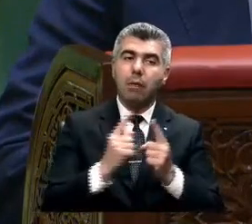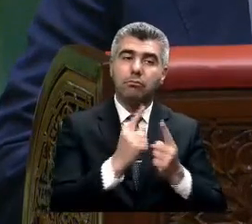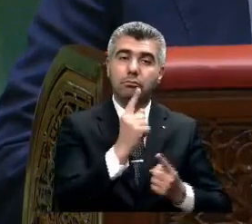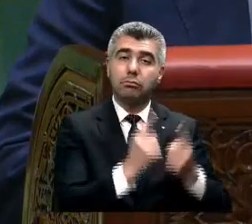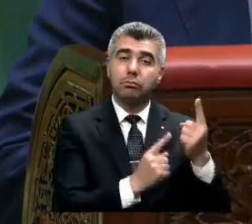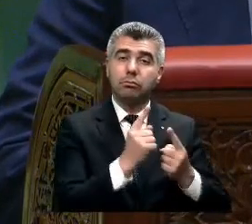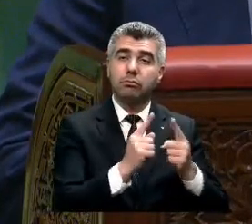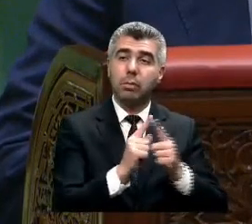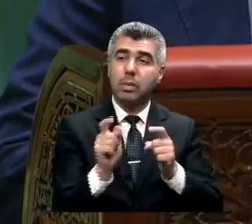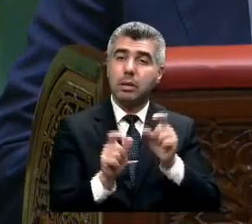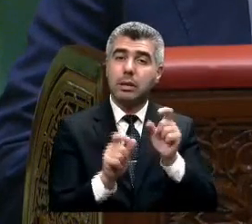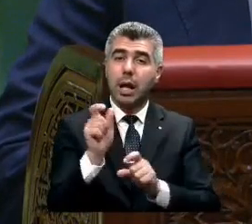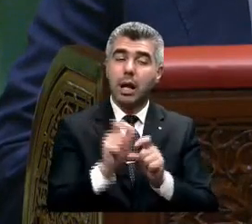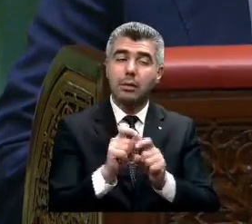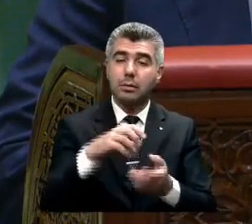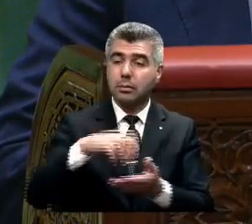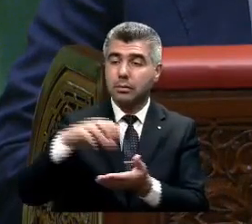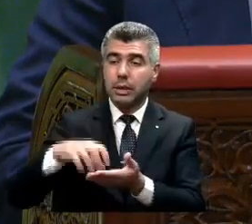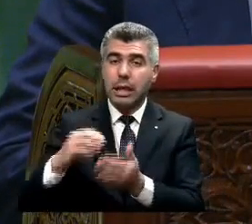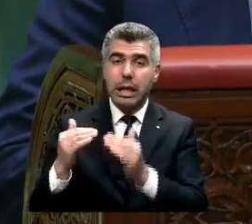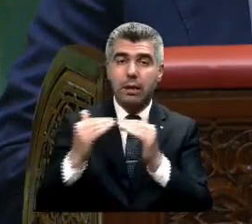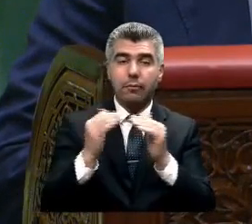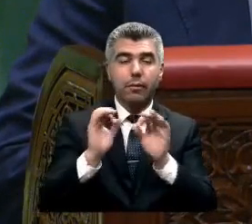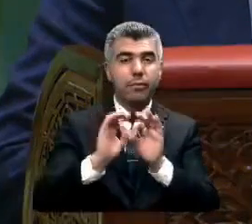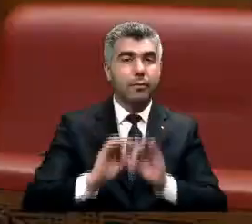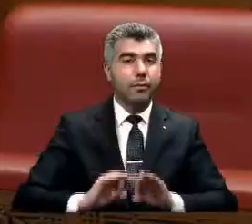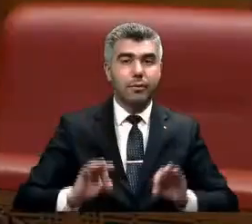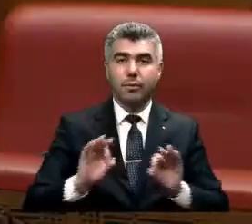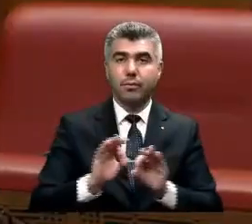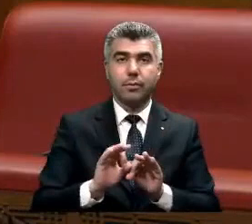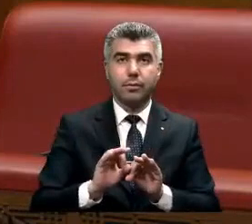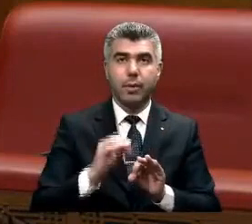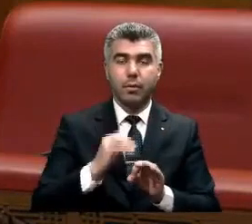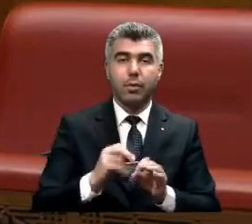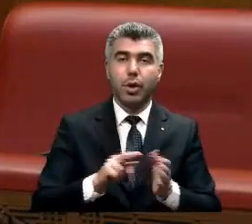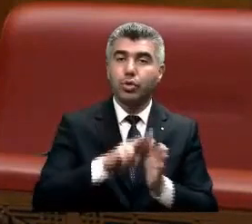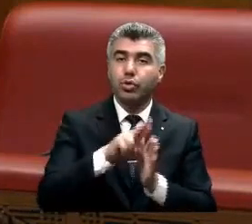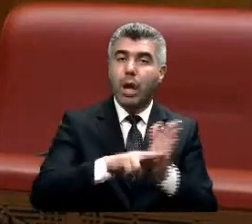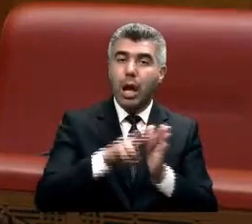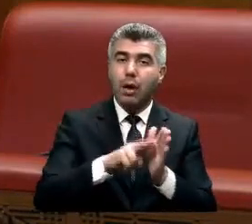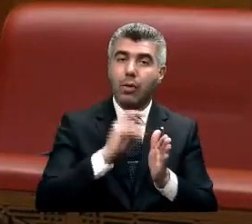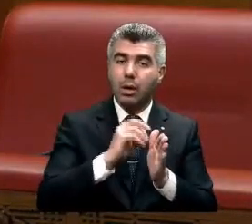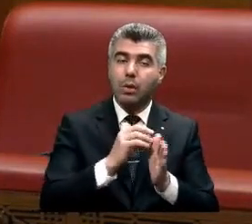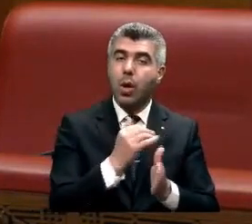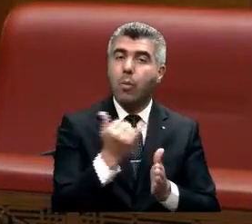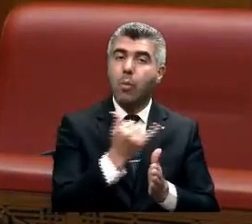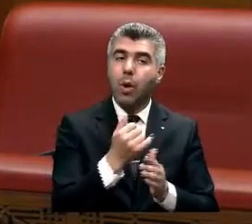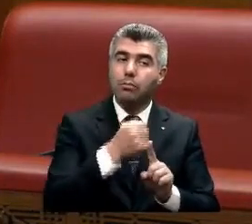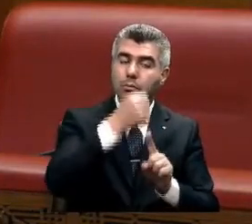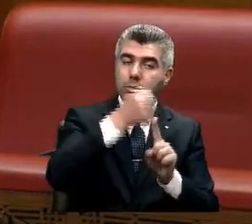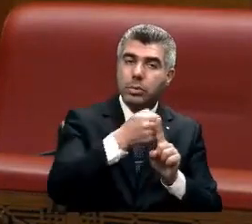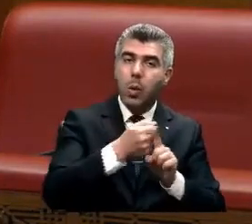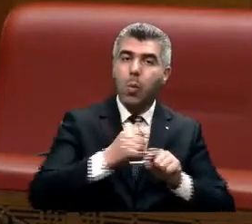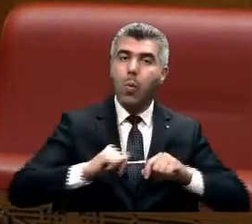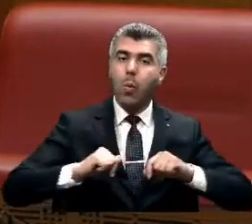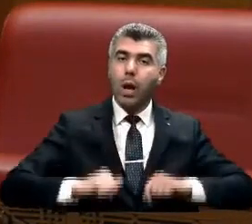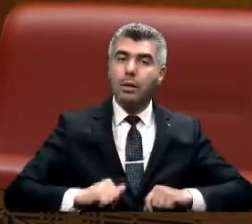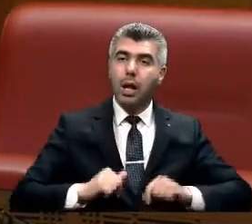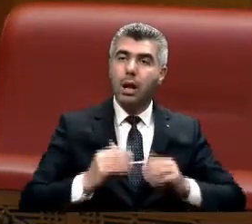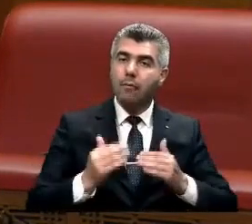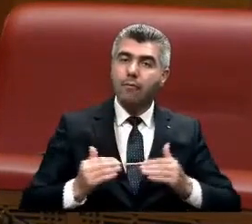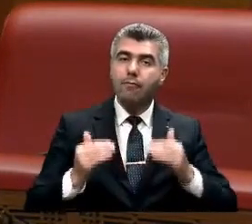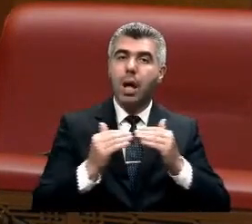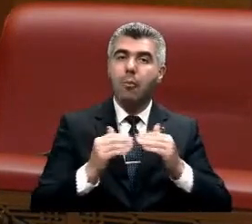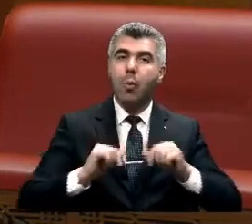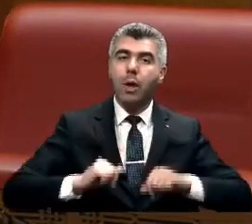الحاجيات ديال المواطنين من منطقه الى اخرى فلذلك وتفعيلا لمسار الجهويه المتقدمه تتواصل الوزاره تنسيق